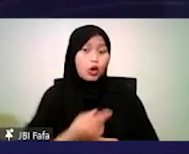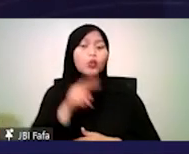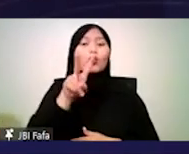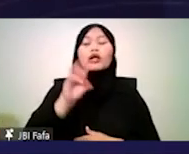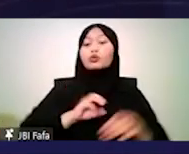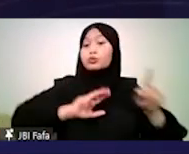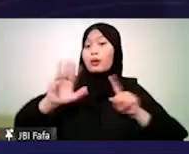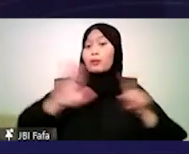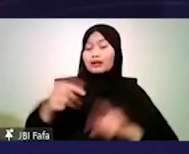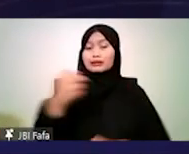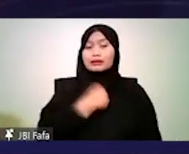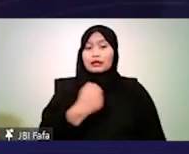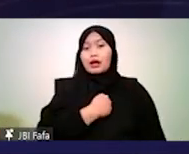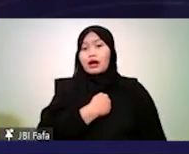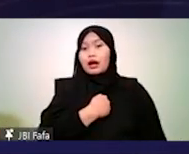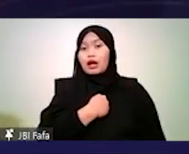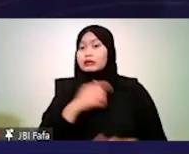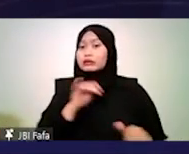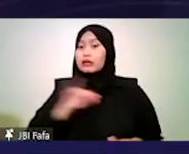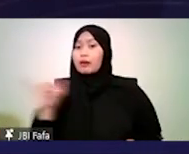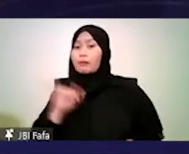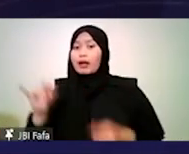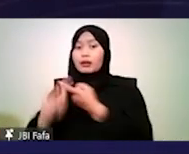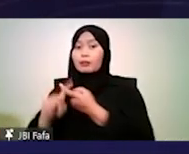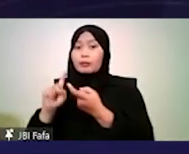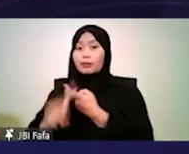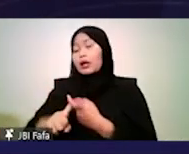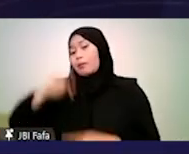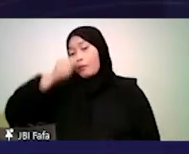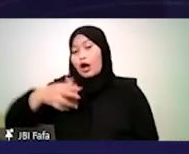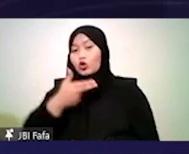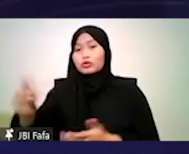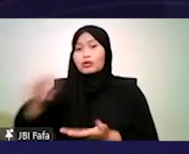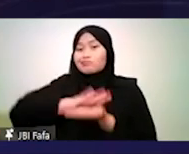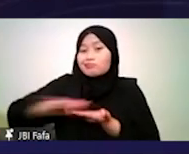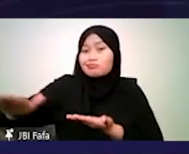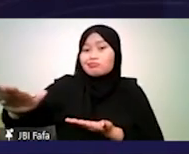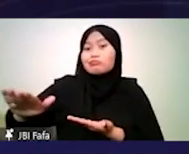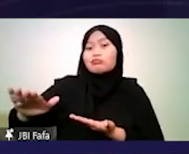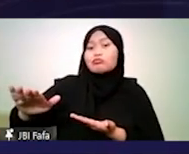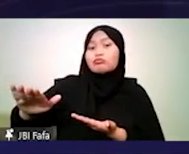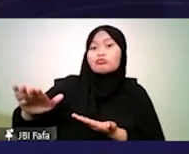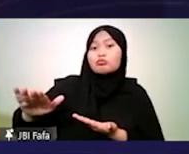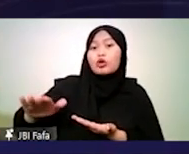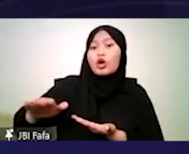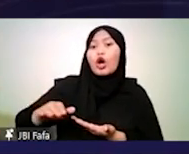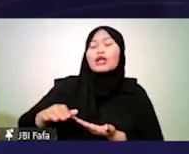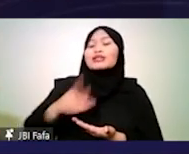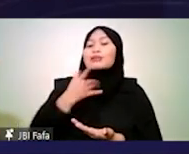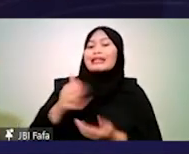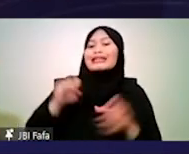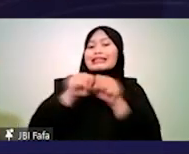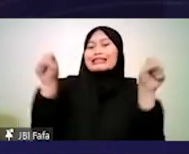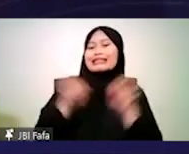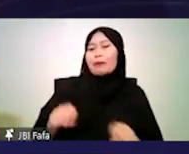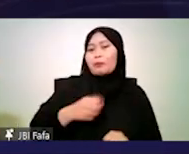saya bersama kawan-kawan Vanessa menerbitkan apa yang kita sebut blueprint sistem